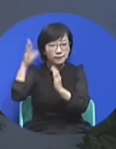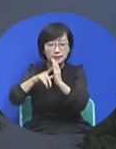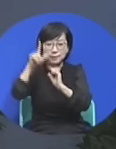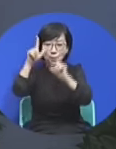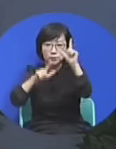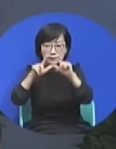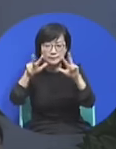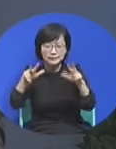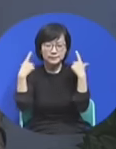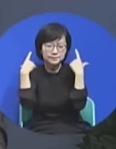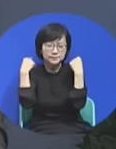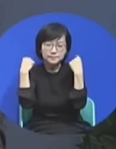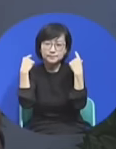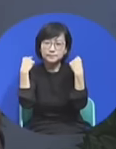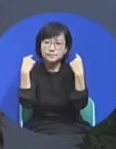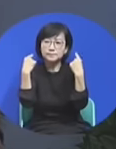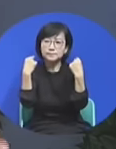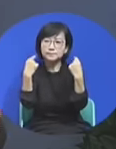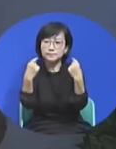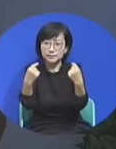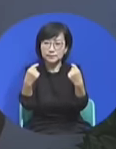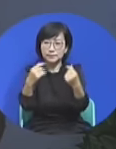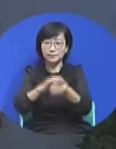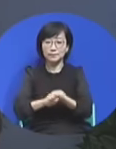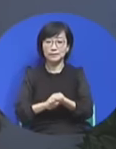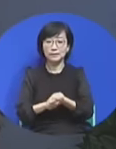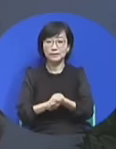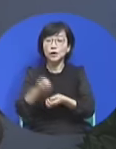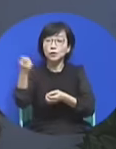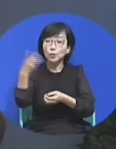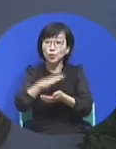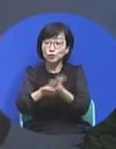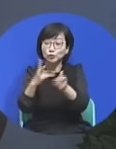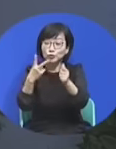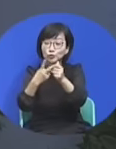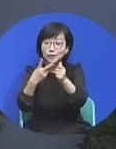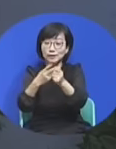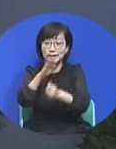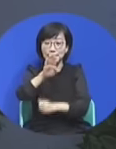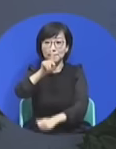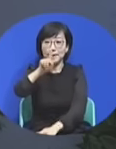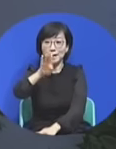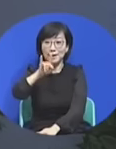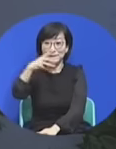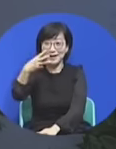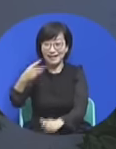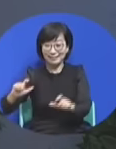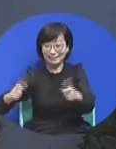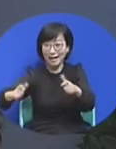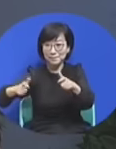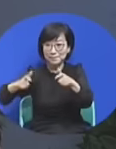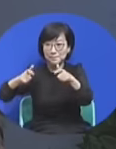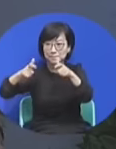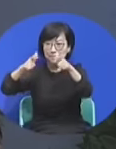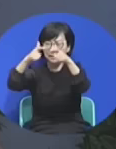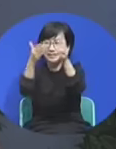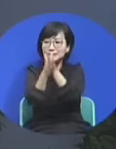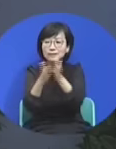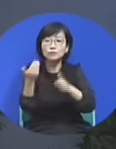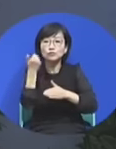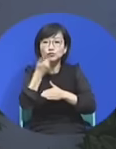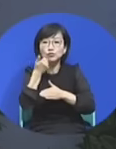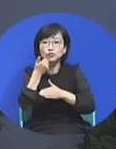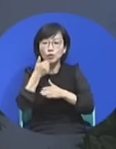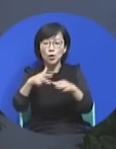age is the same even now. 제2 바벨탑 운동을 쌓기 시작한 것들이 통합 종교입니다. And we have ecumenism where they're trying to raise up the second Babel